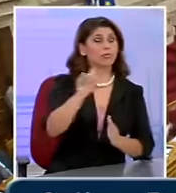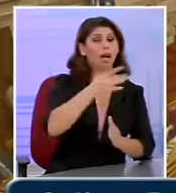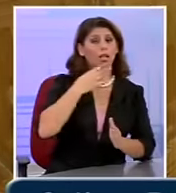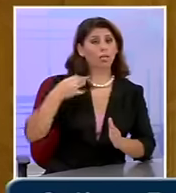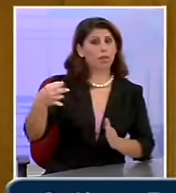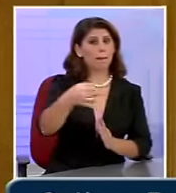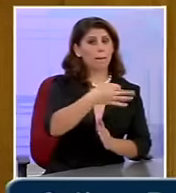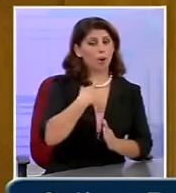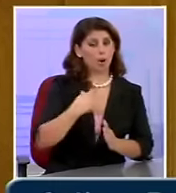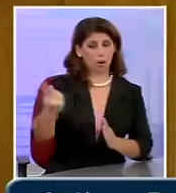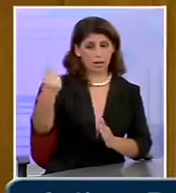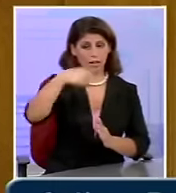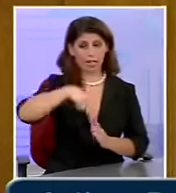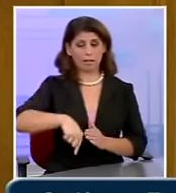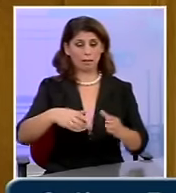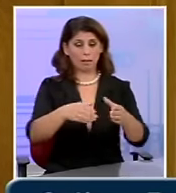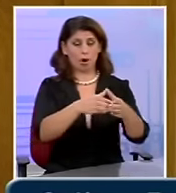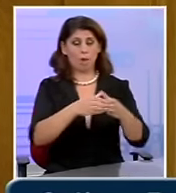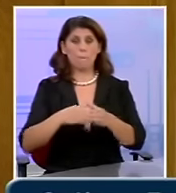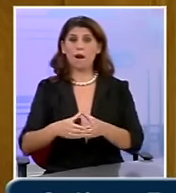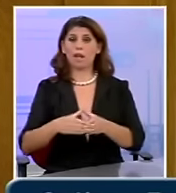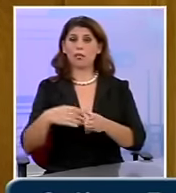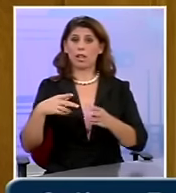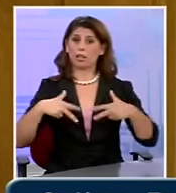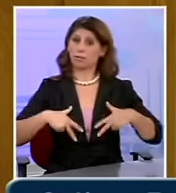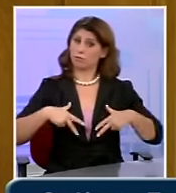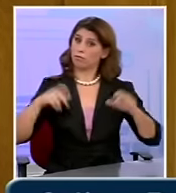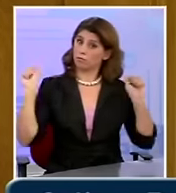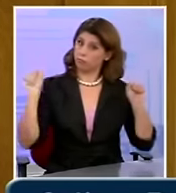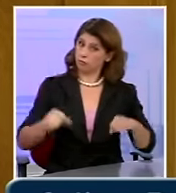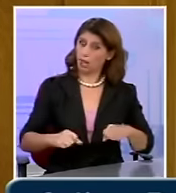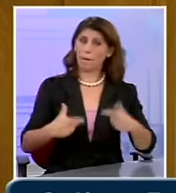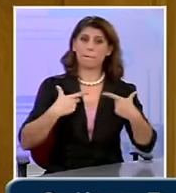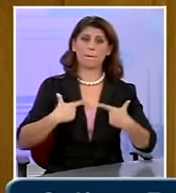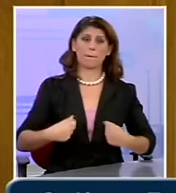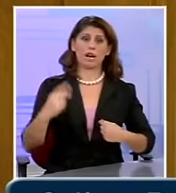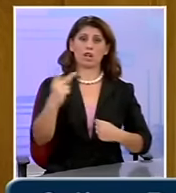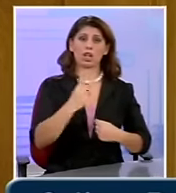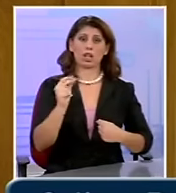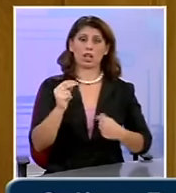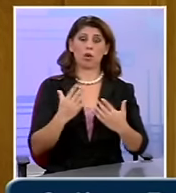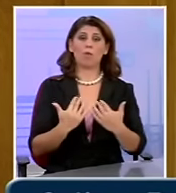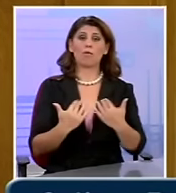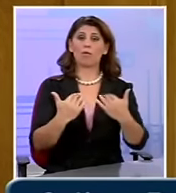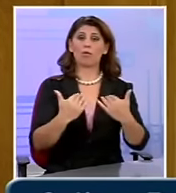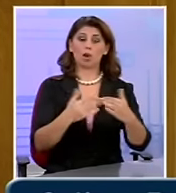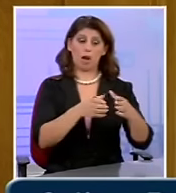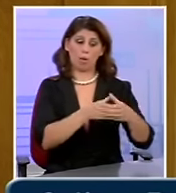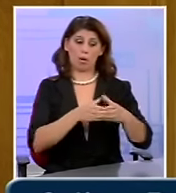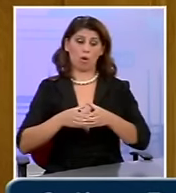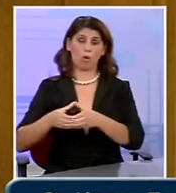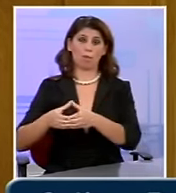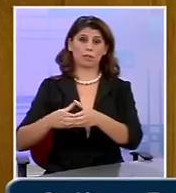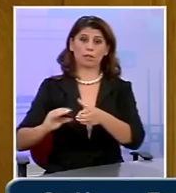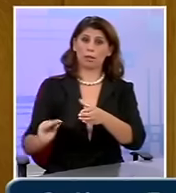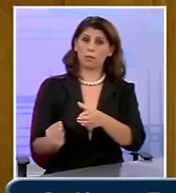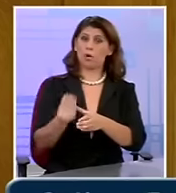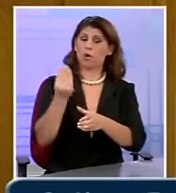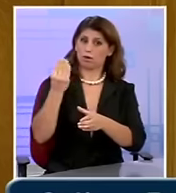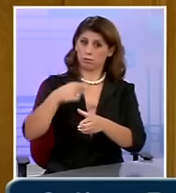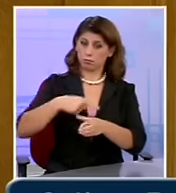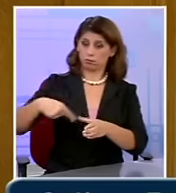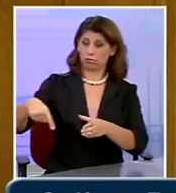αντιπροσωπεία, υπουργό, βεβαίως, μελών του Κοινοβουλίου, κάθε παράταξης, εκλεγμένους,